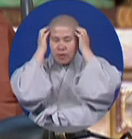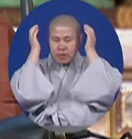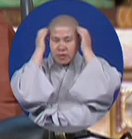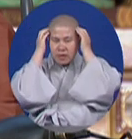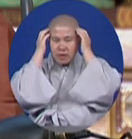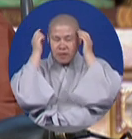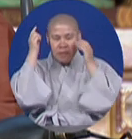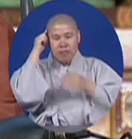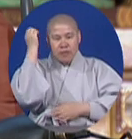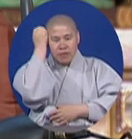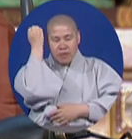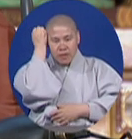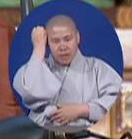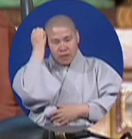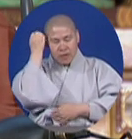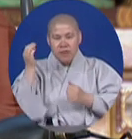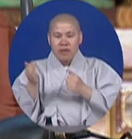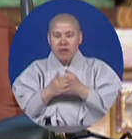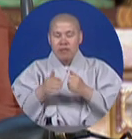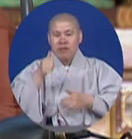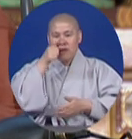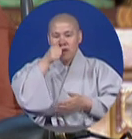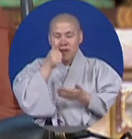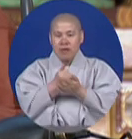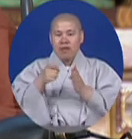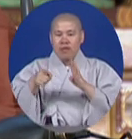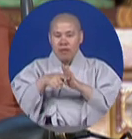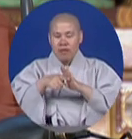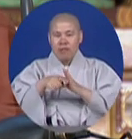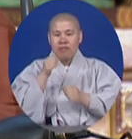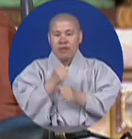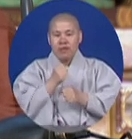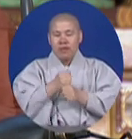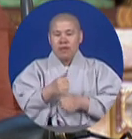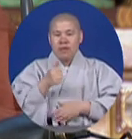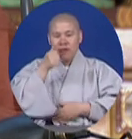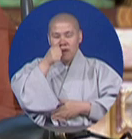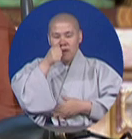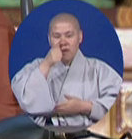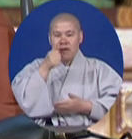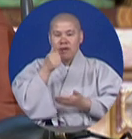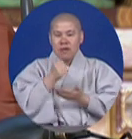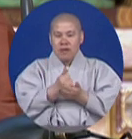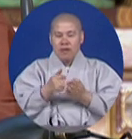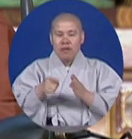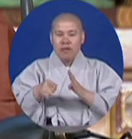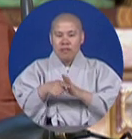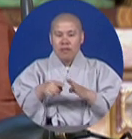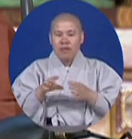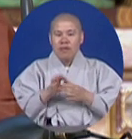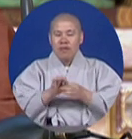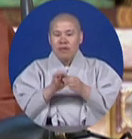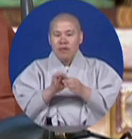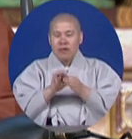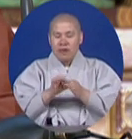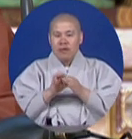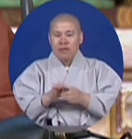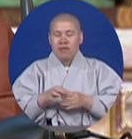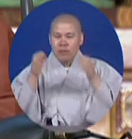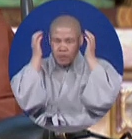번뇌로 말미암아 죄업을 짓고 그 죄업으로 말미암아 고통이 오니까 문제는